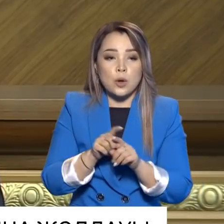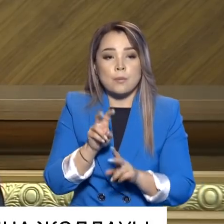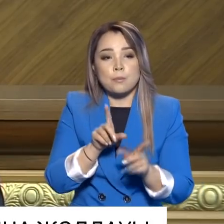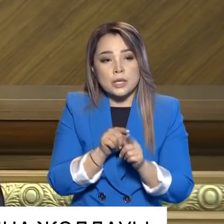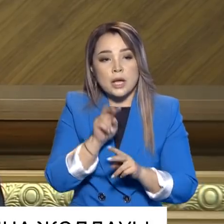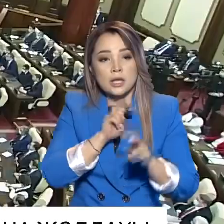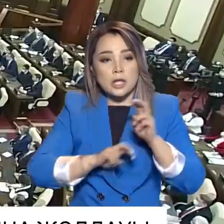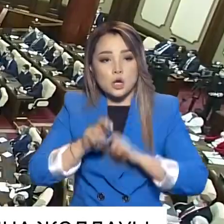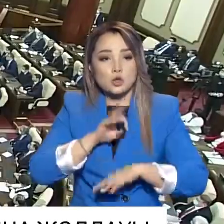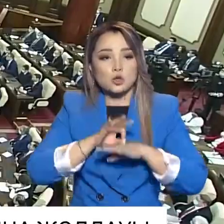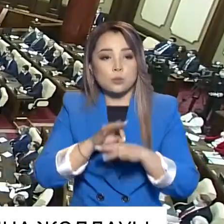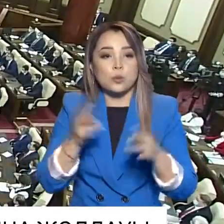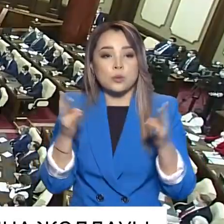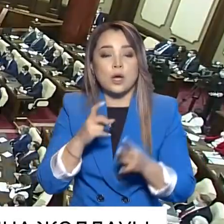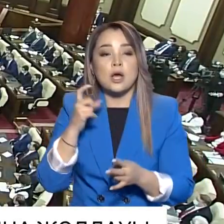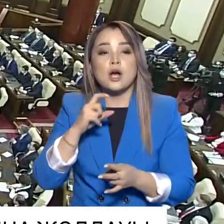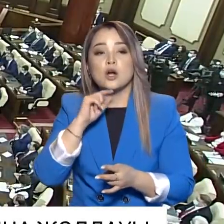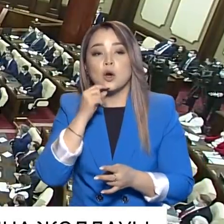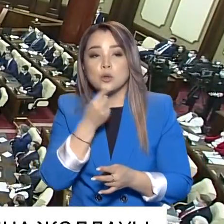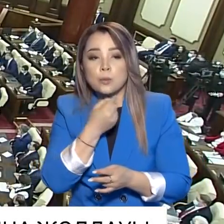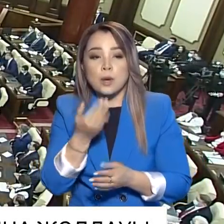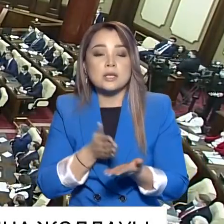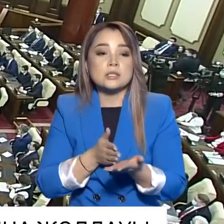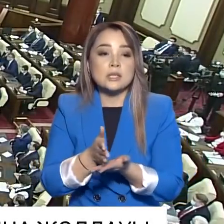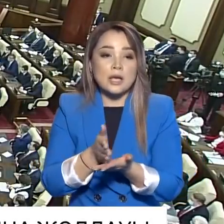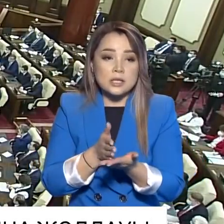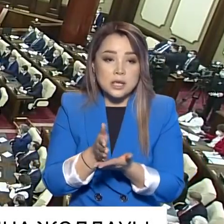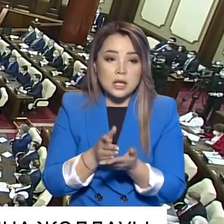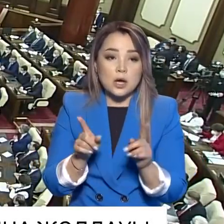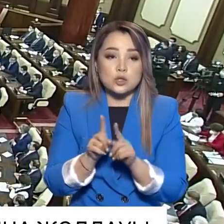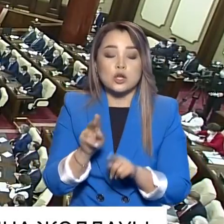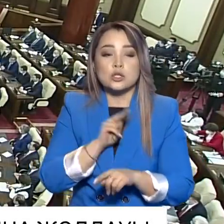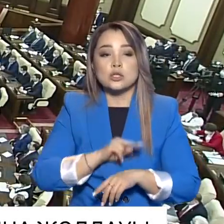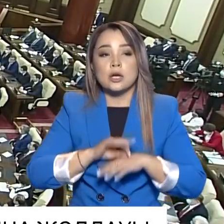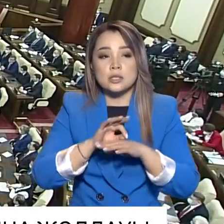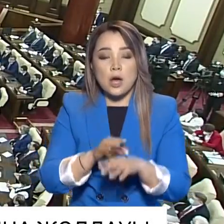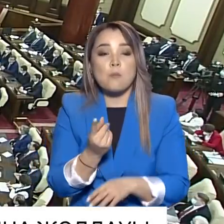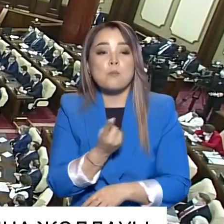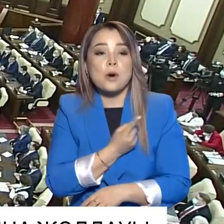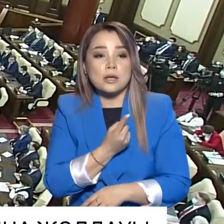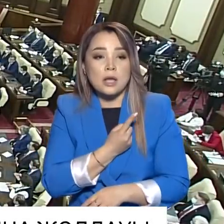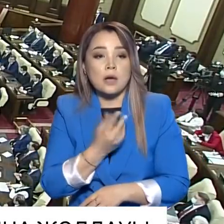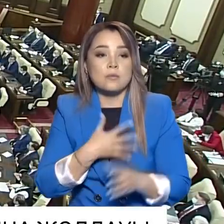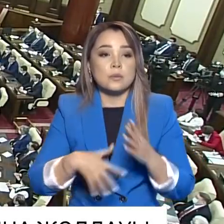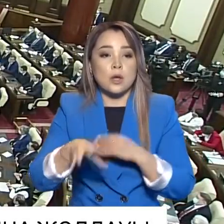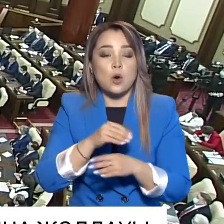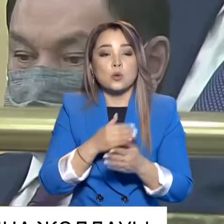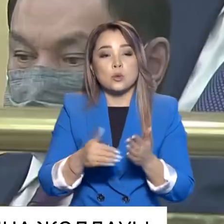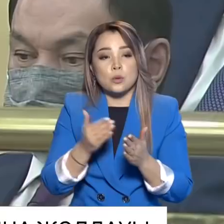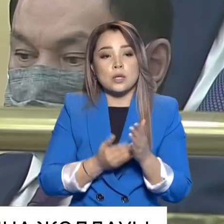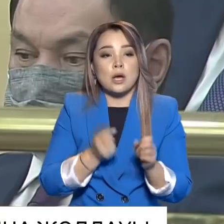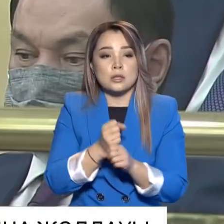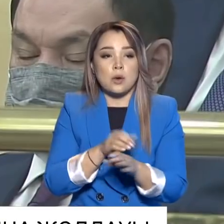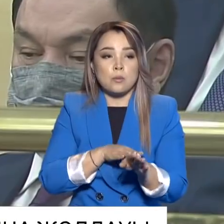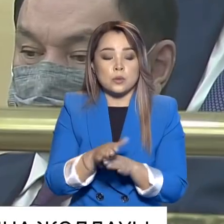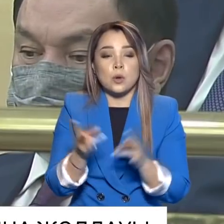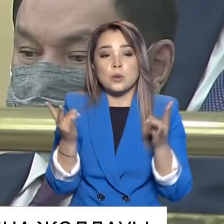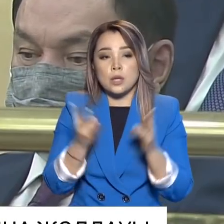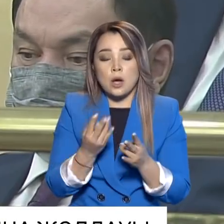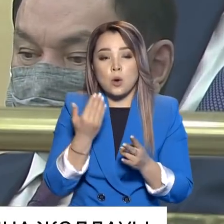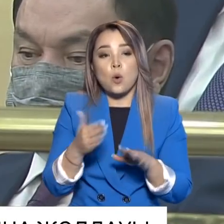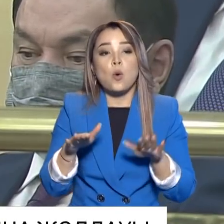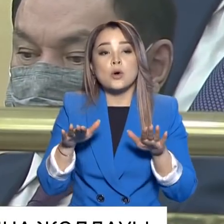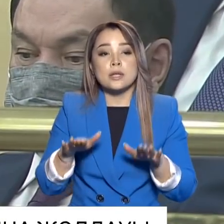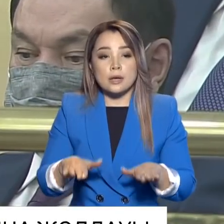қажет. Экономикадағы, саясаттағы жасанды монополияларды түбірмен жоюға тиіспіз. Оның